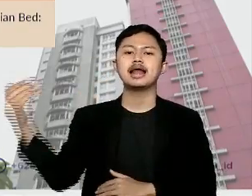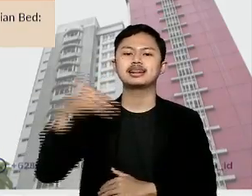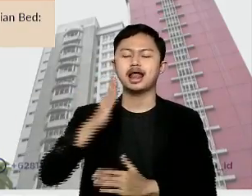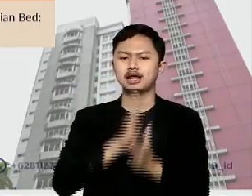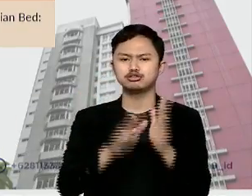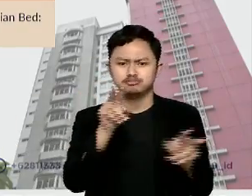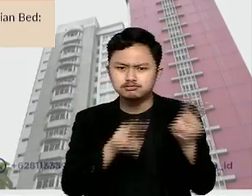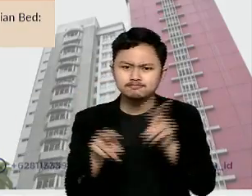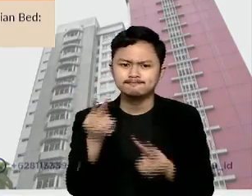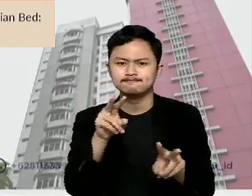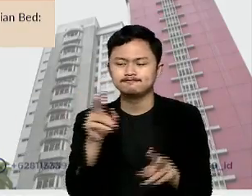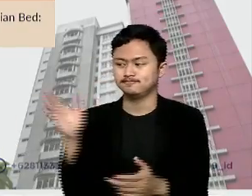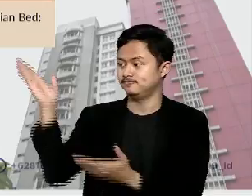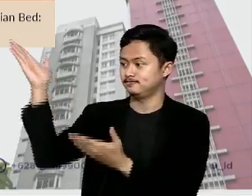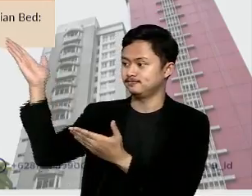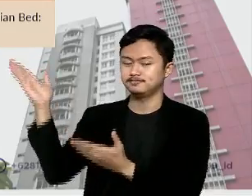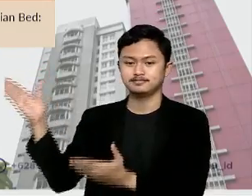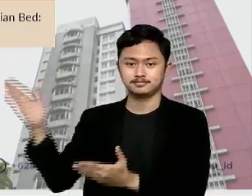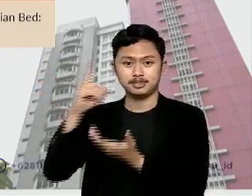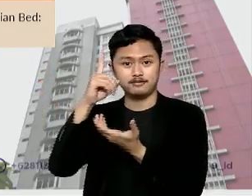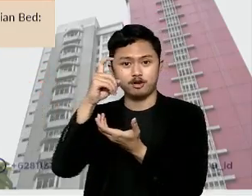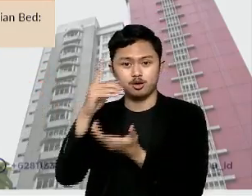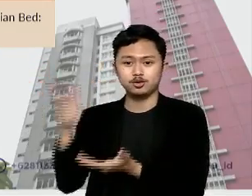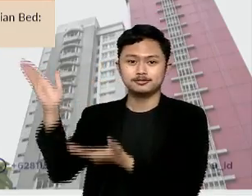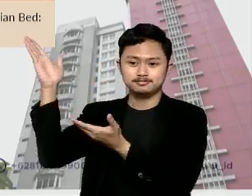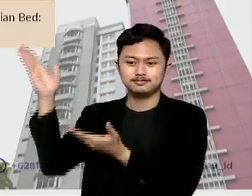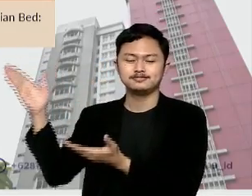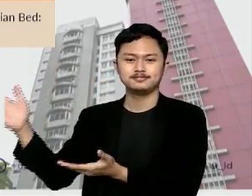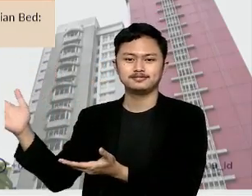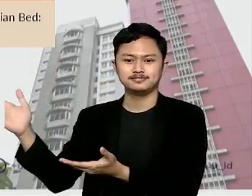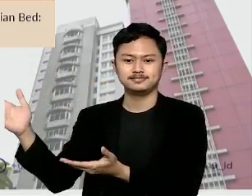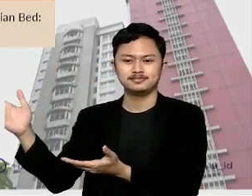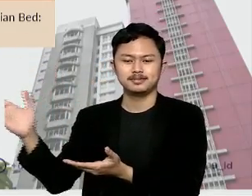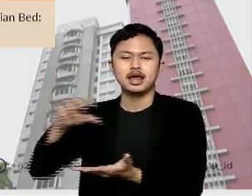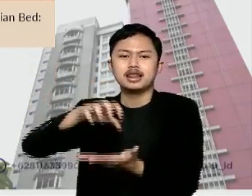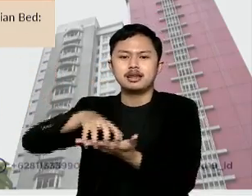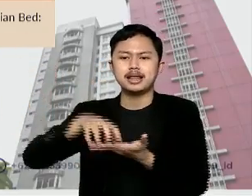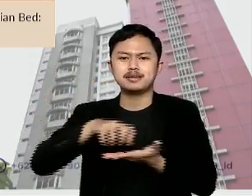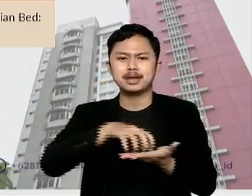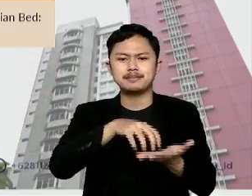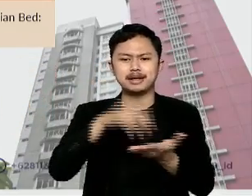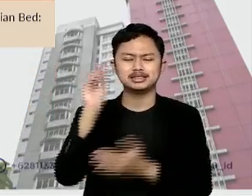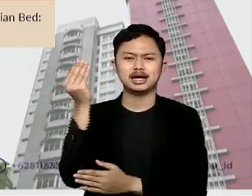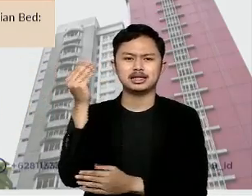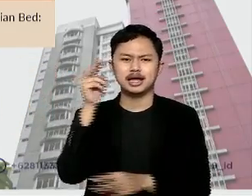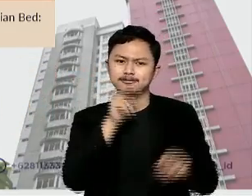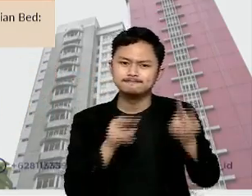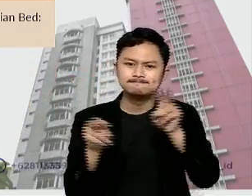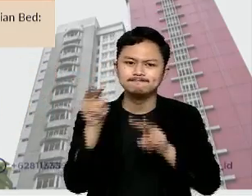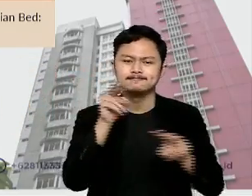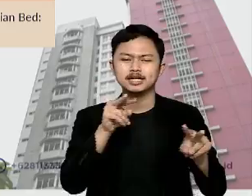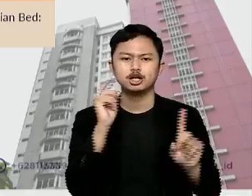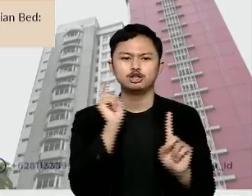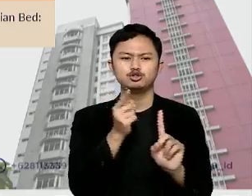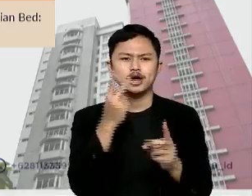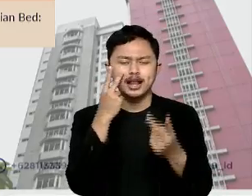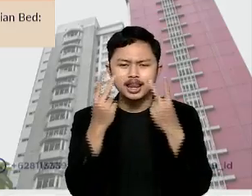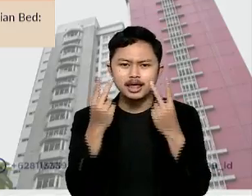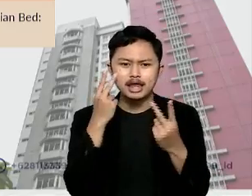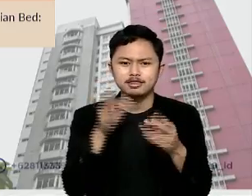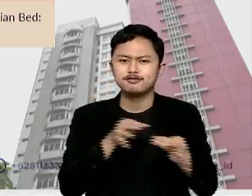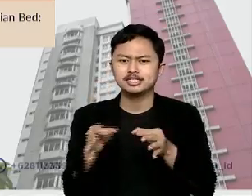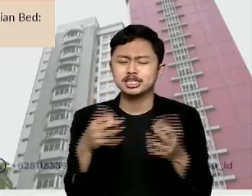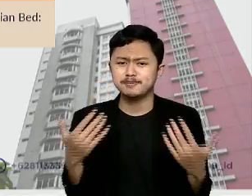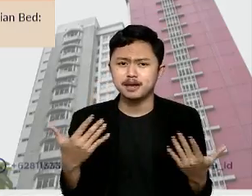Rusun Nagrak Cilincing, Rusun dan Mogot, dan LPMP DKI Jakarta untuk memantau kondisi terkini di